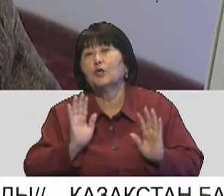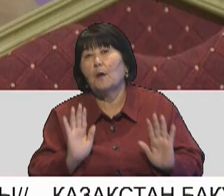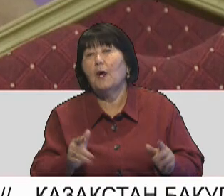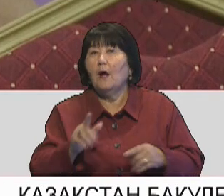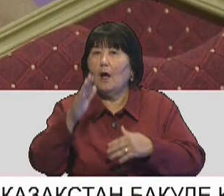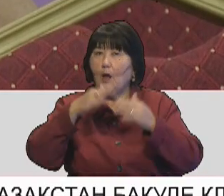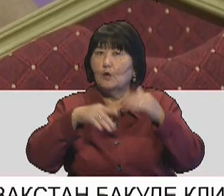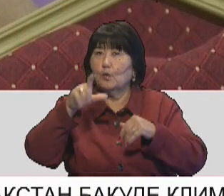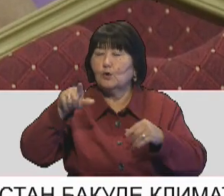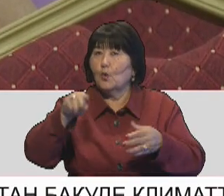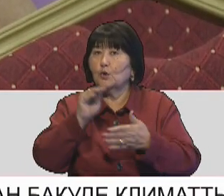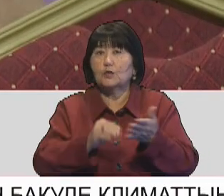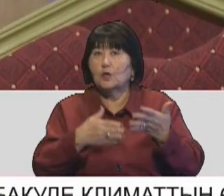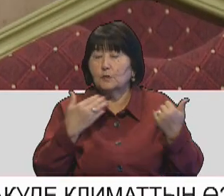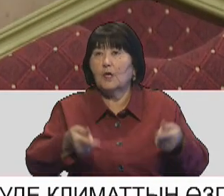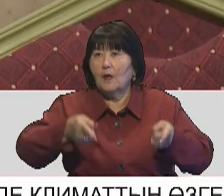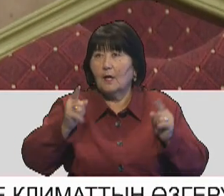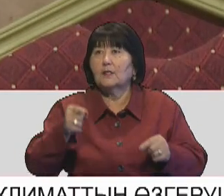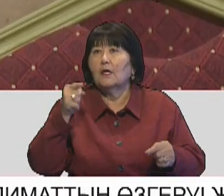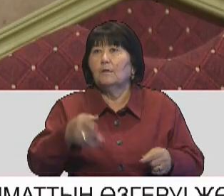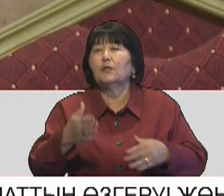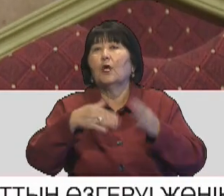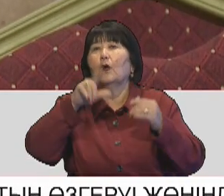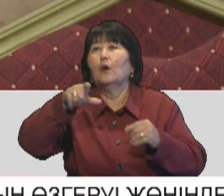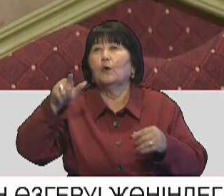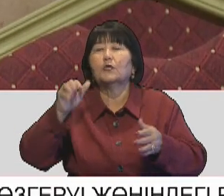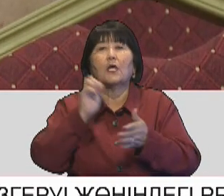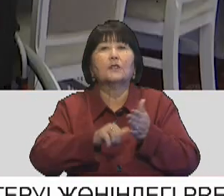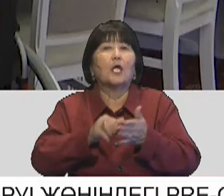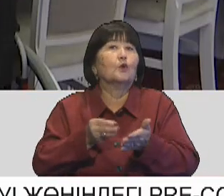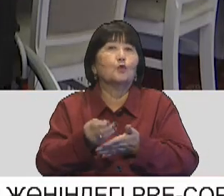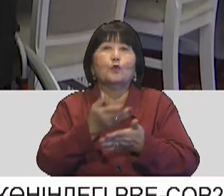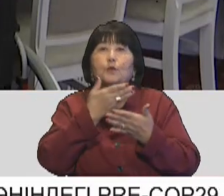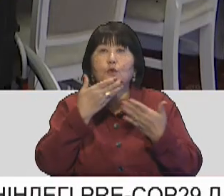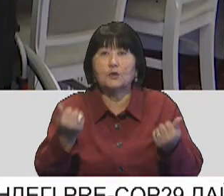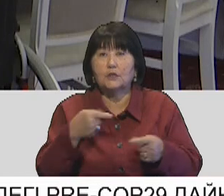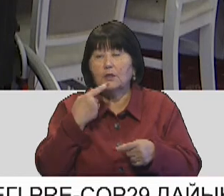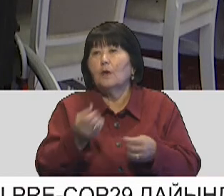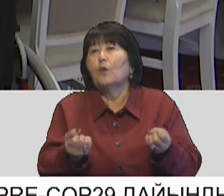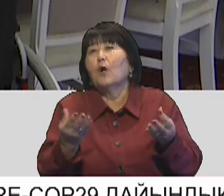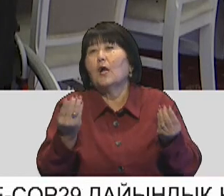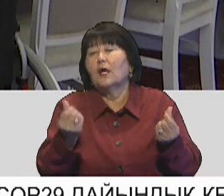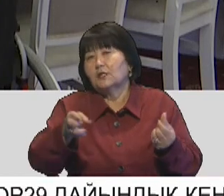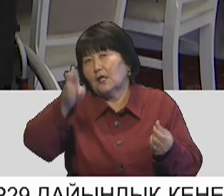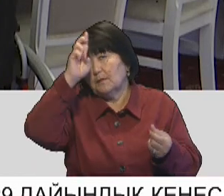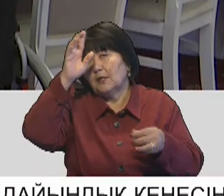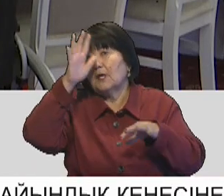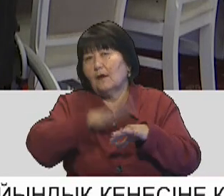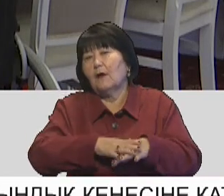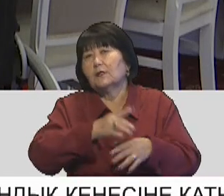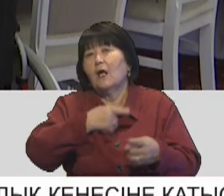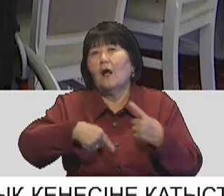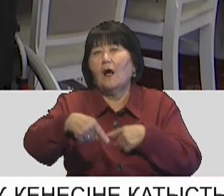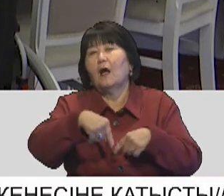Ал құрылысшылар ол тізімде жоқ. Ақиқатында мыңдаған құрылысшы салық төлемей жүр деген сөз. Ал бұл қаншама ақша мемлекет қазынасын айналып